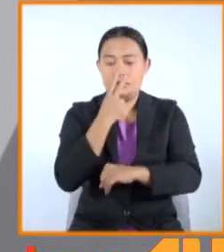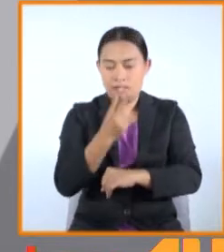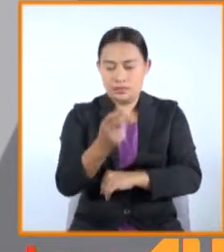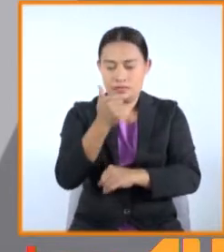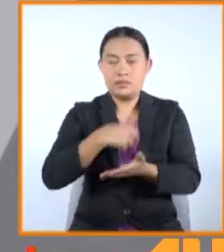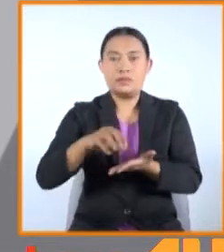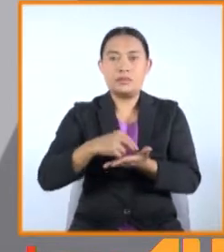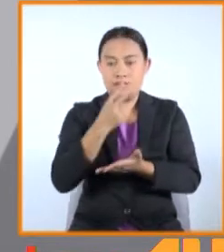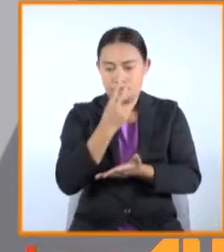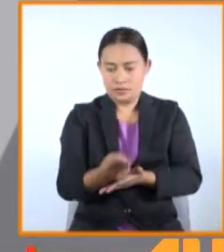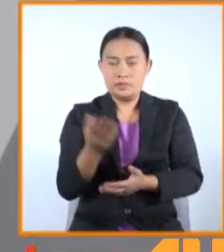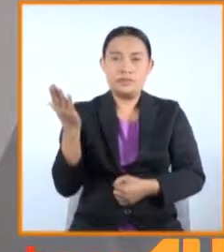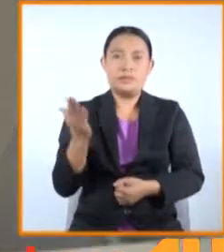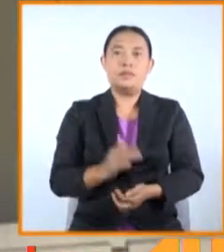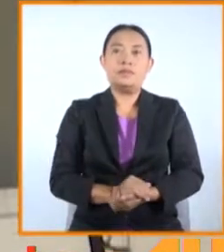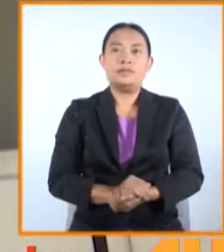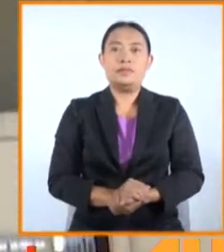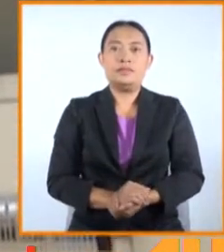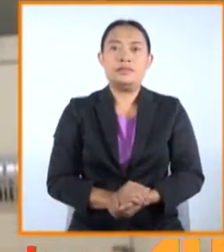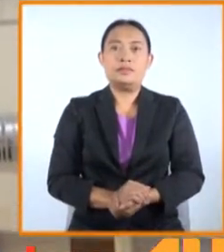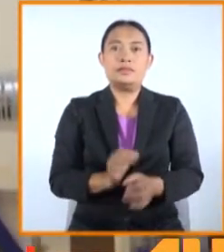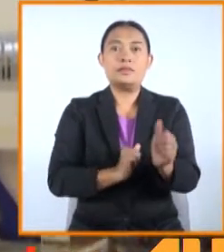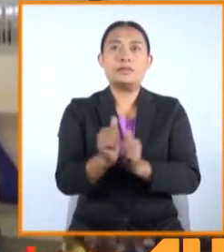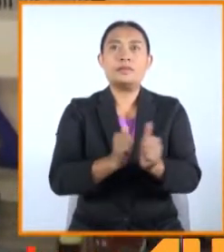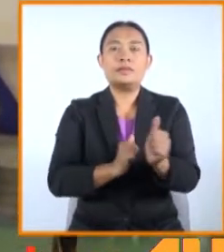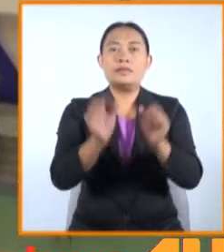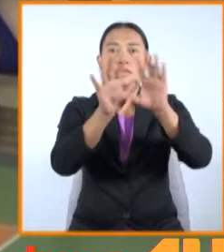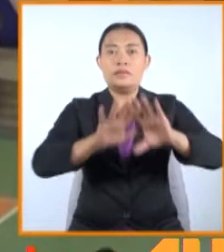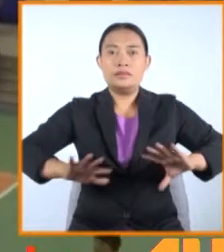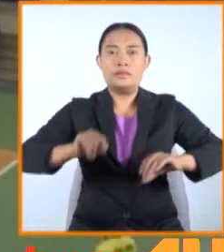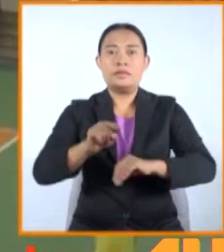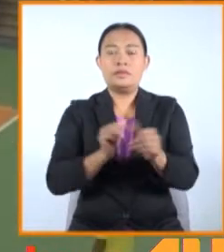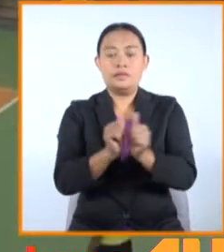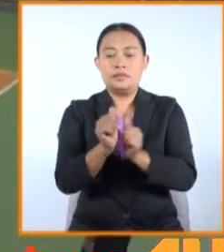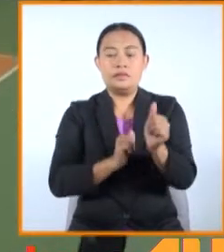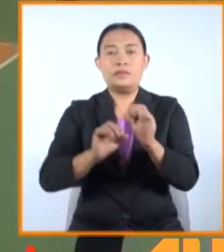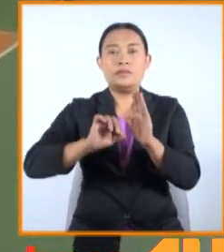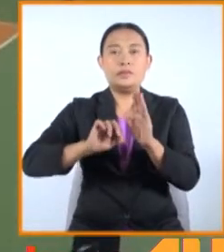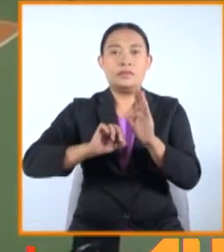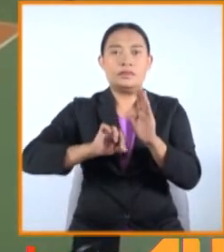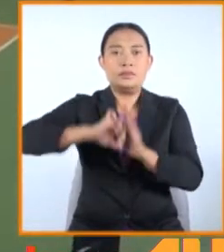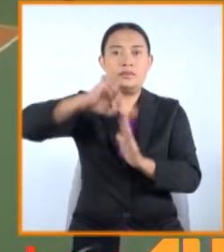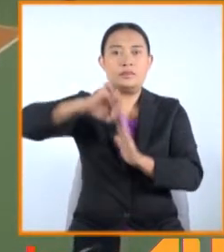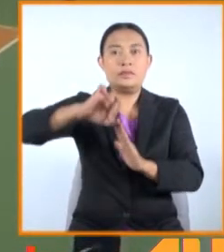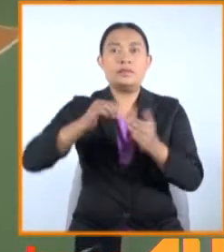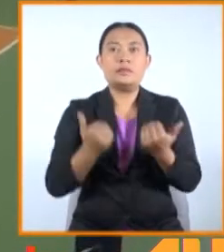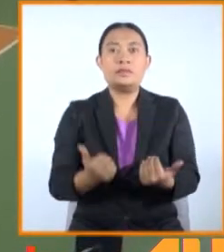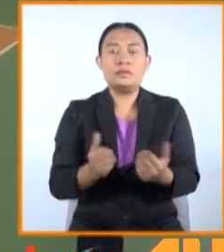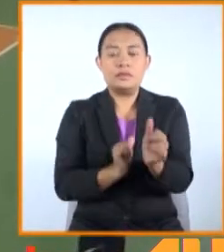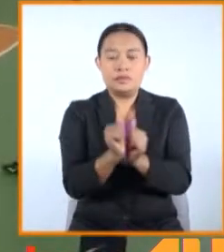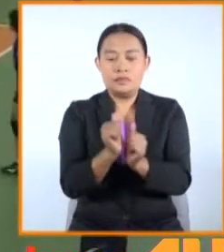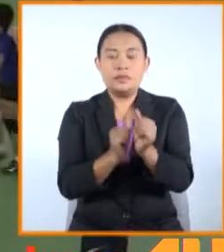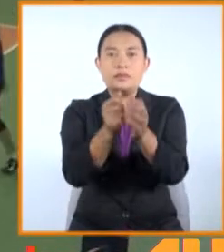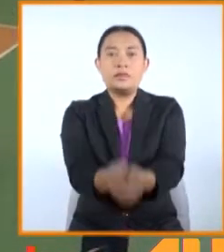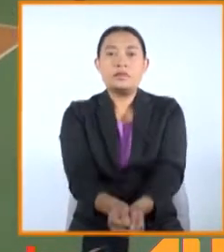จากรายงานในช่วงนี้ครับ การแข่งขันกีฬาอาเซียนสกูลเกมที่จังหวัดเชียงใหม่วันนี้ไฮไลท์อยู่ที่การแข่งขันวอลเลย์บ